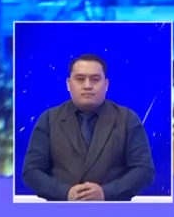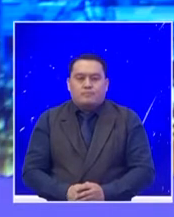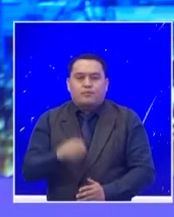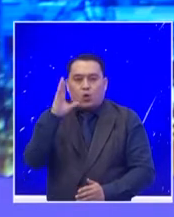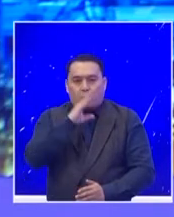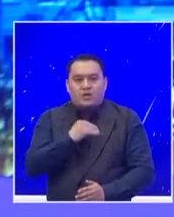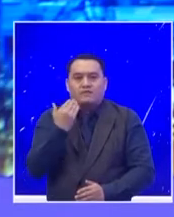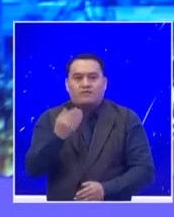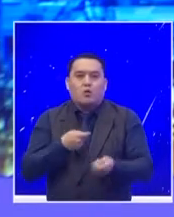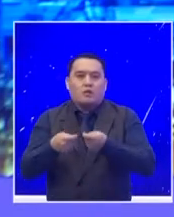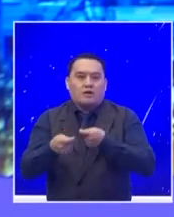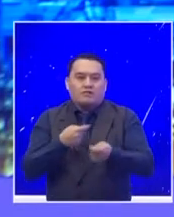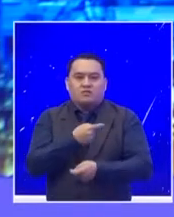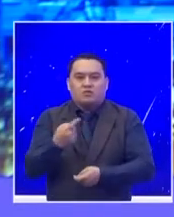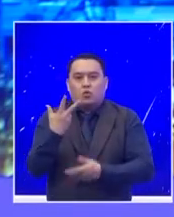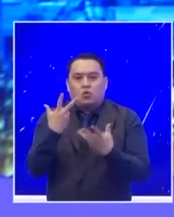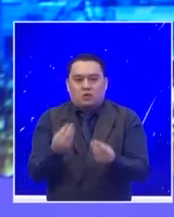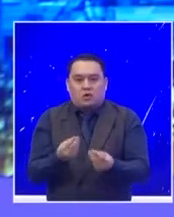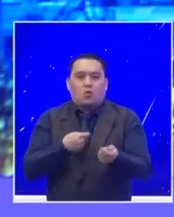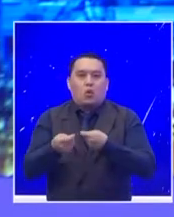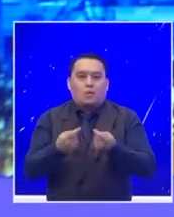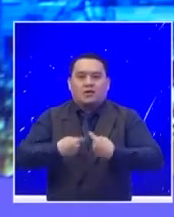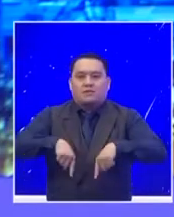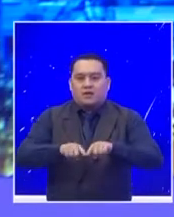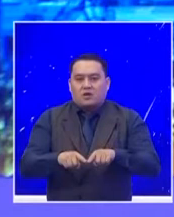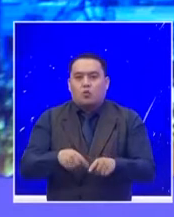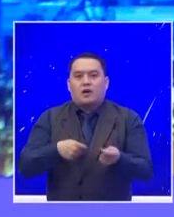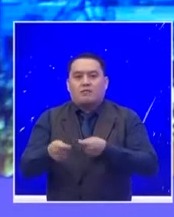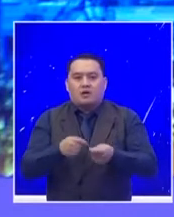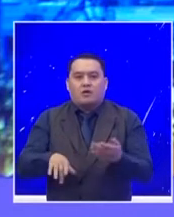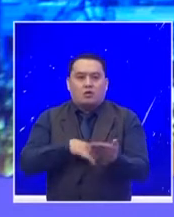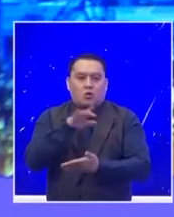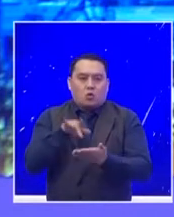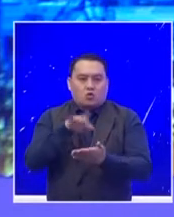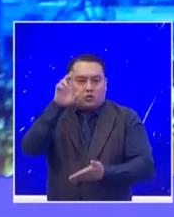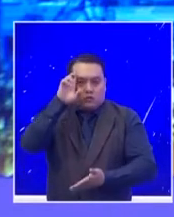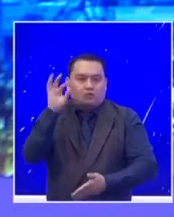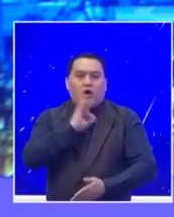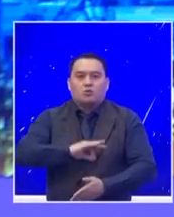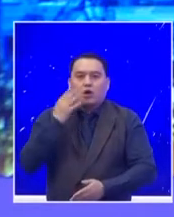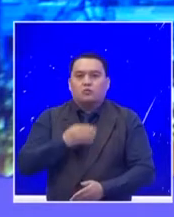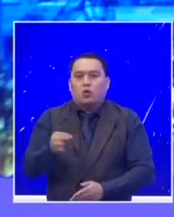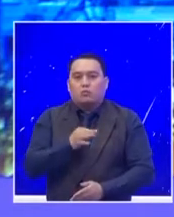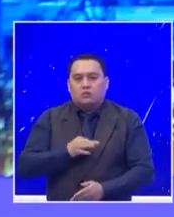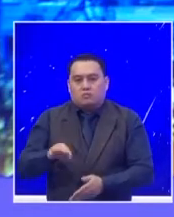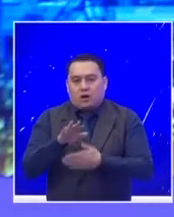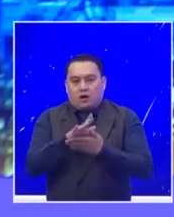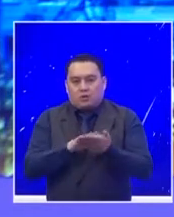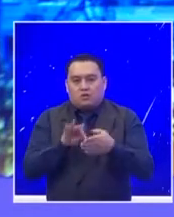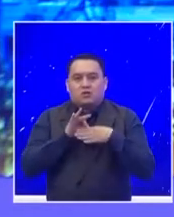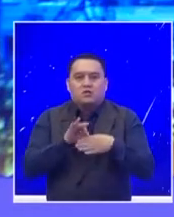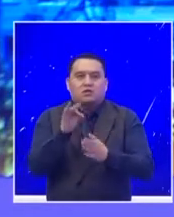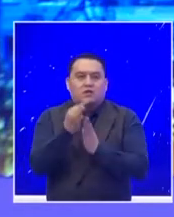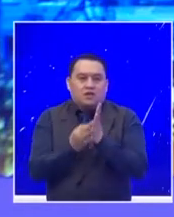Умеете ли вы управлять? В течение трех дней руководители департамента и территориальных управлений госдоходов Алматинской области